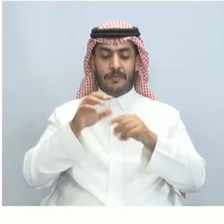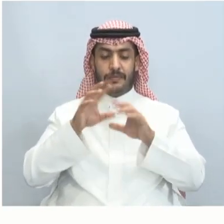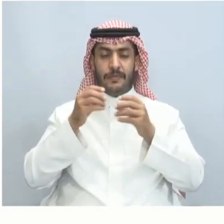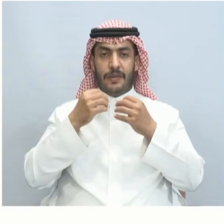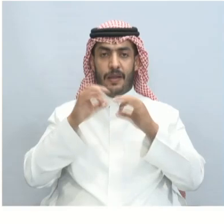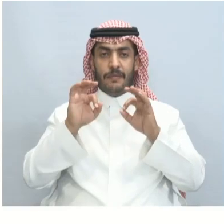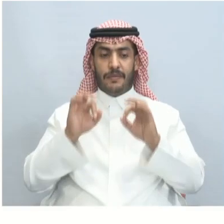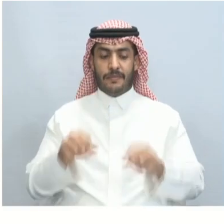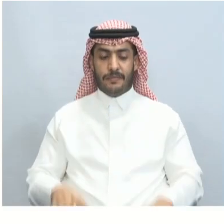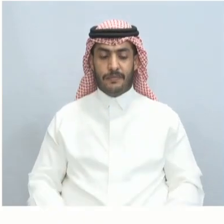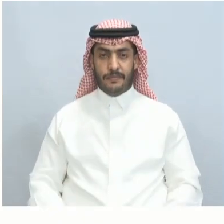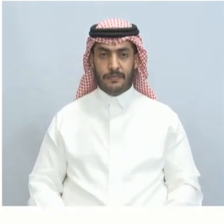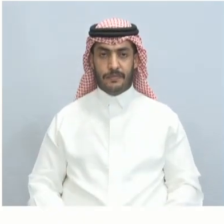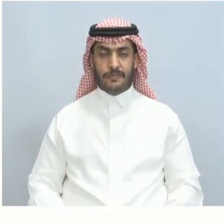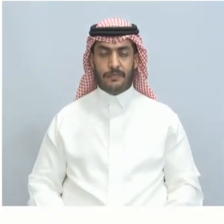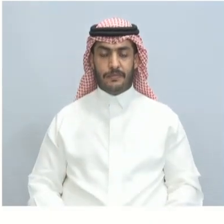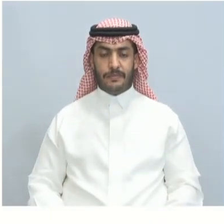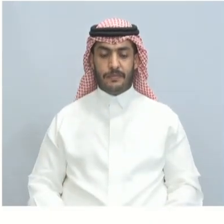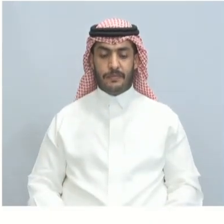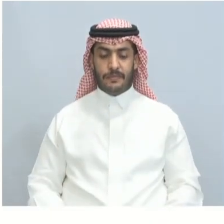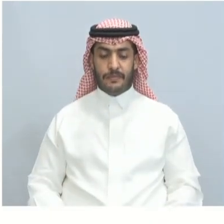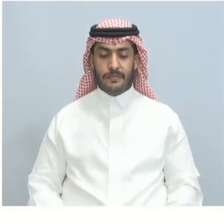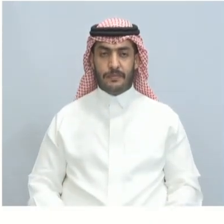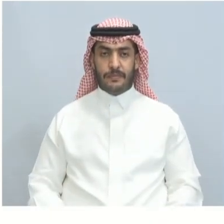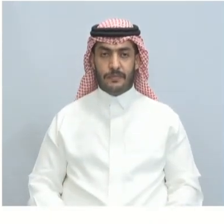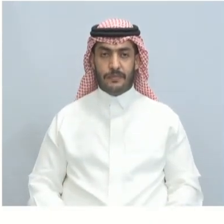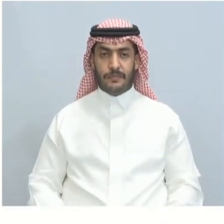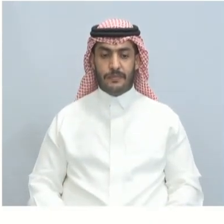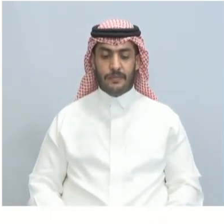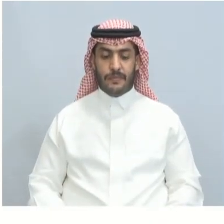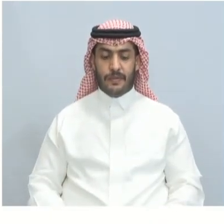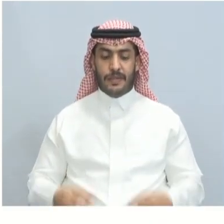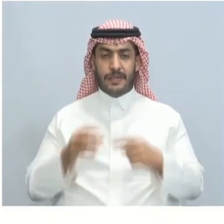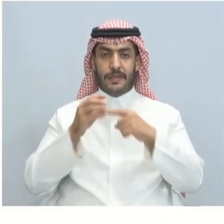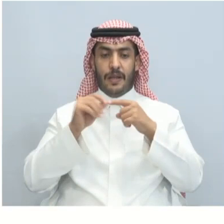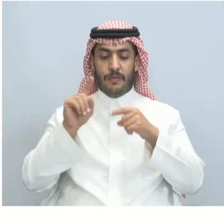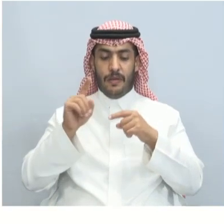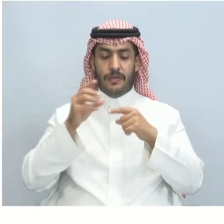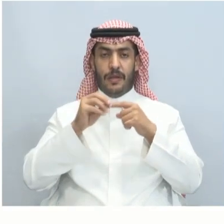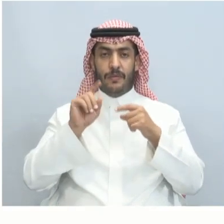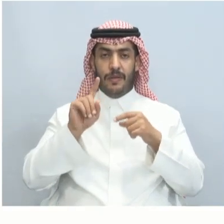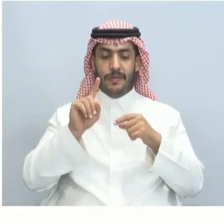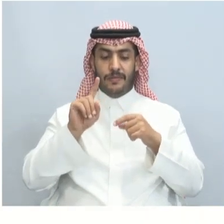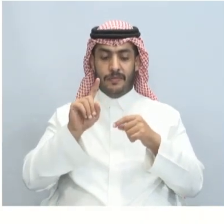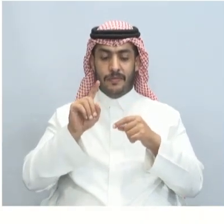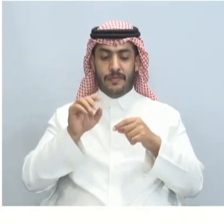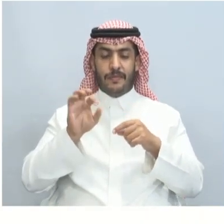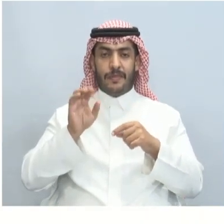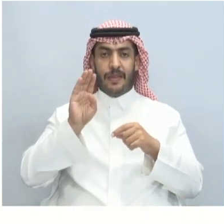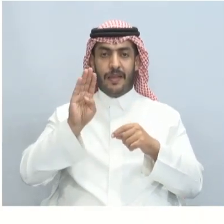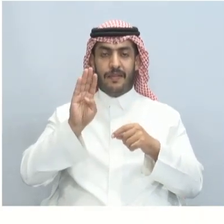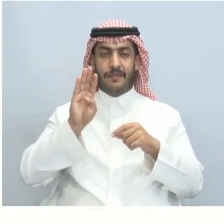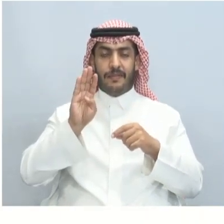الجواب ما هو فيكون الجواب الصوره عين شرطه هي سالب واح وسالب واح كذلك